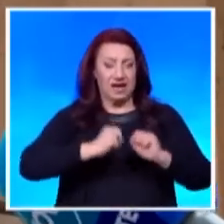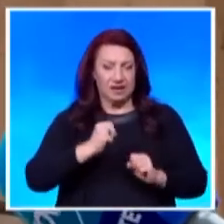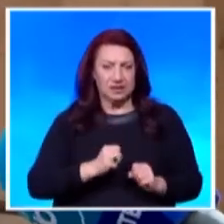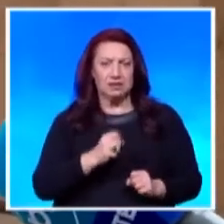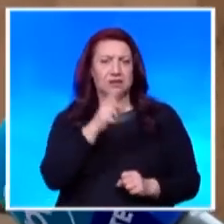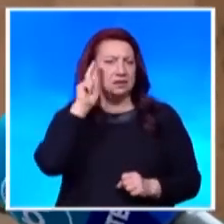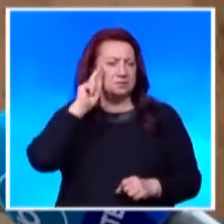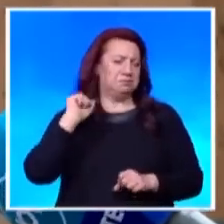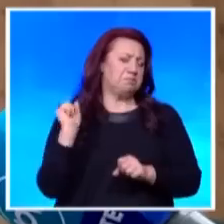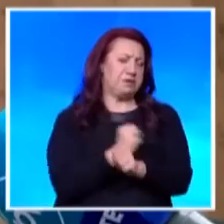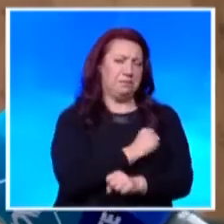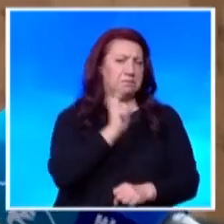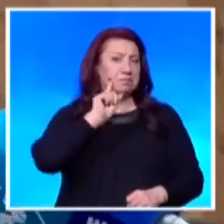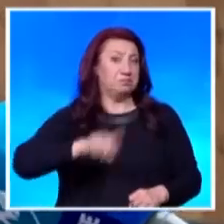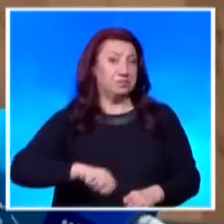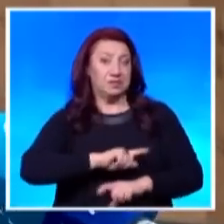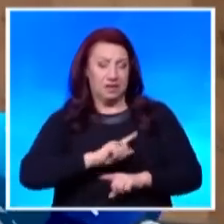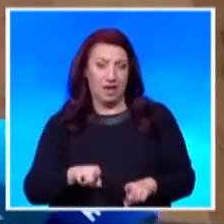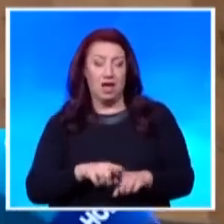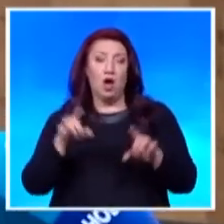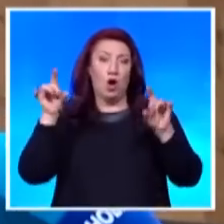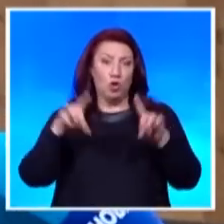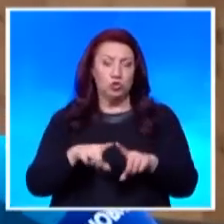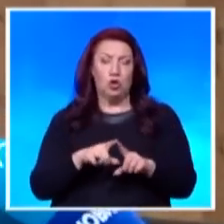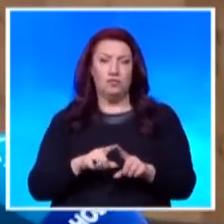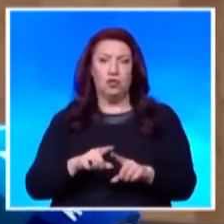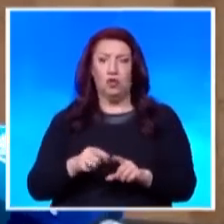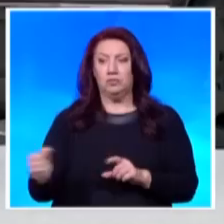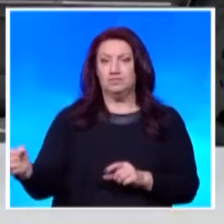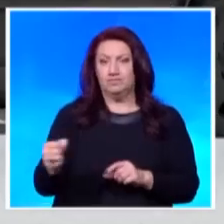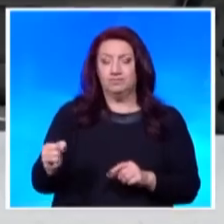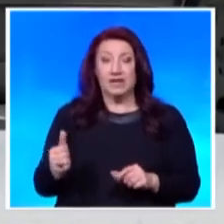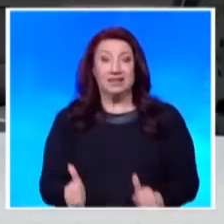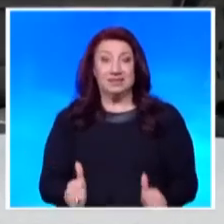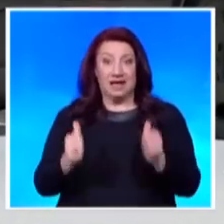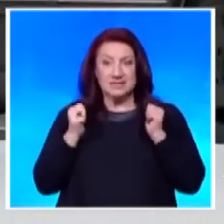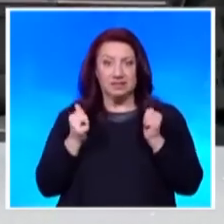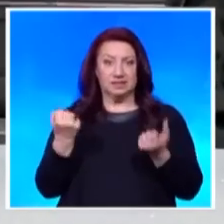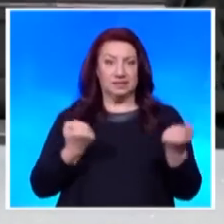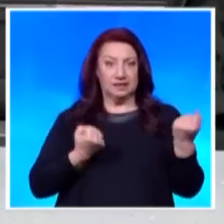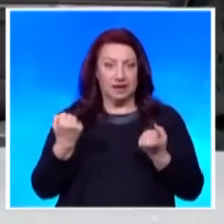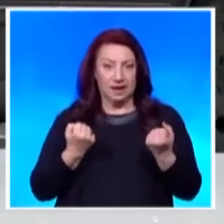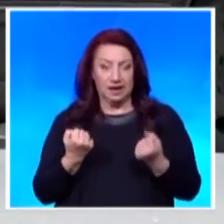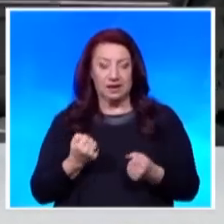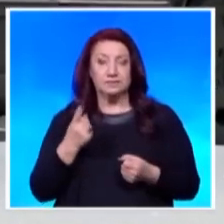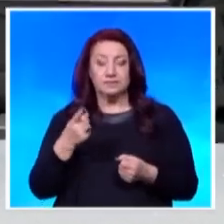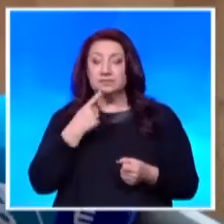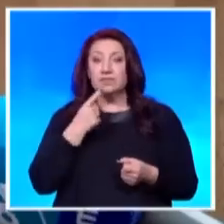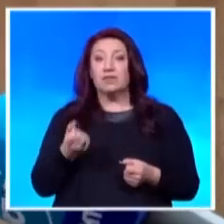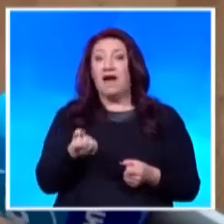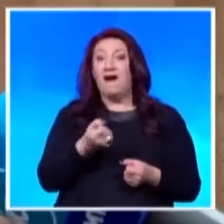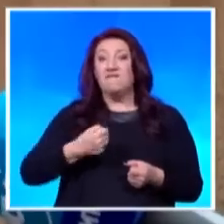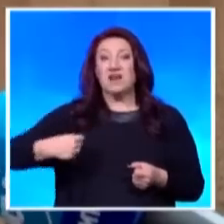Отново предприема маневра назад, при което една вратата, която е